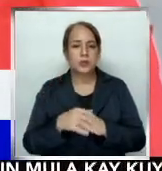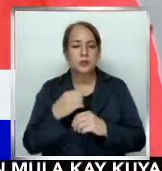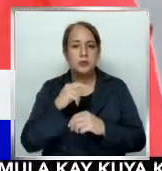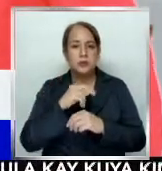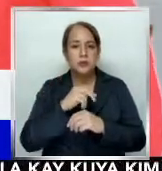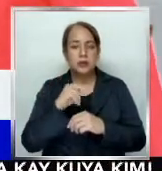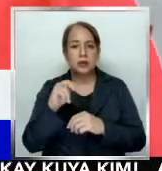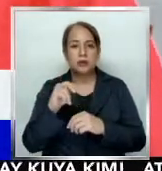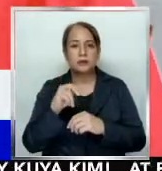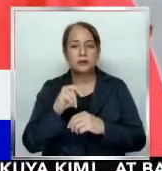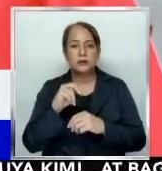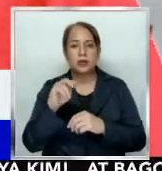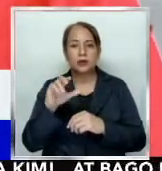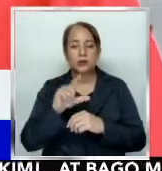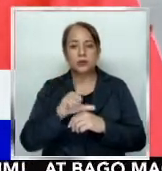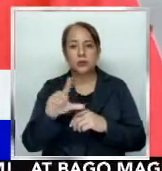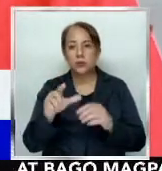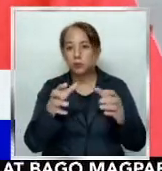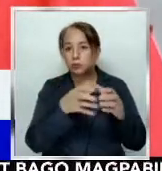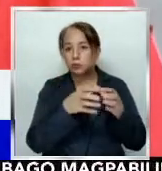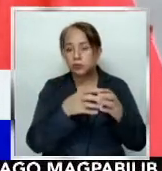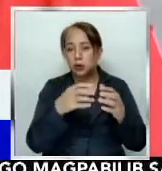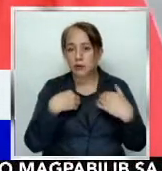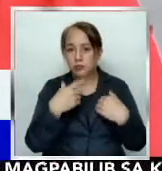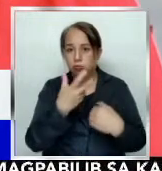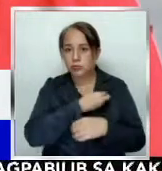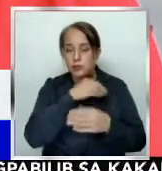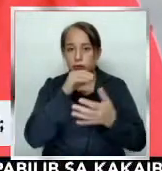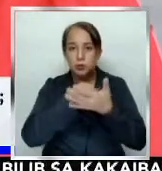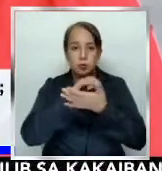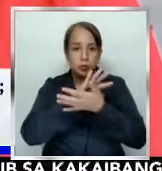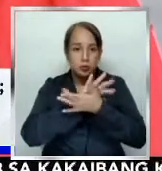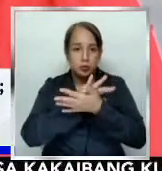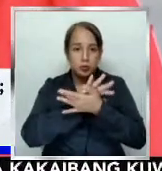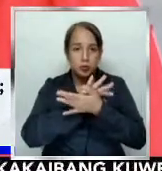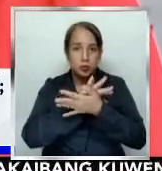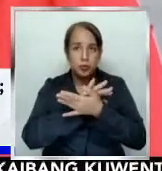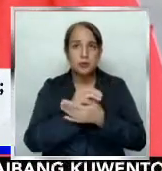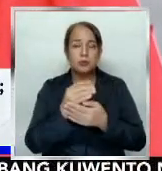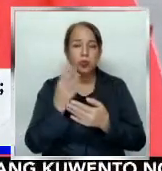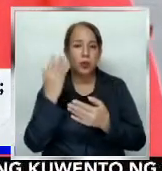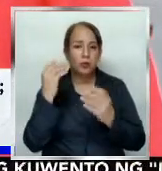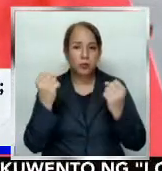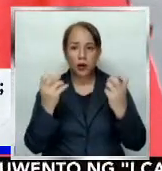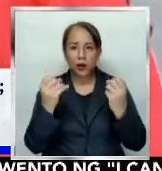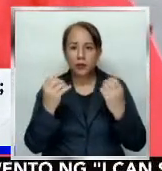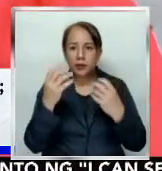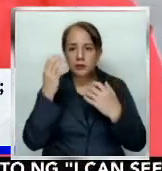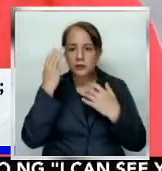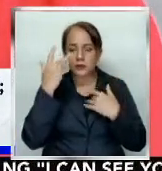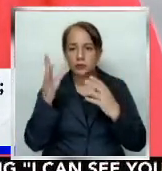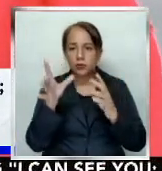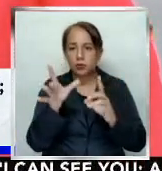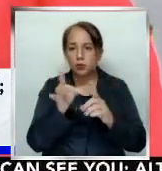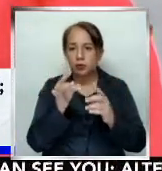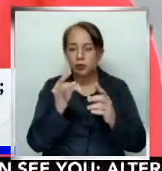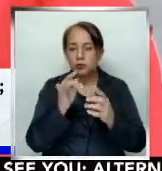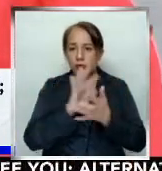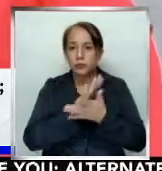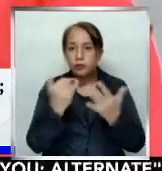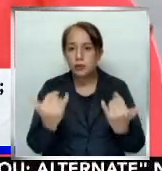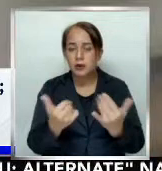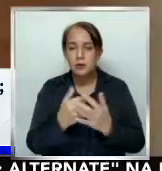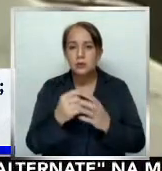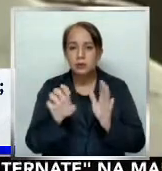Against COVID-19 kung may bakuna na laban sa COVID-19, bakit mas maraming tinatamaan ng COVID ngayon, katulad na lamang ng mga